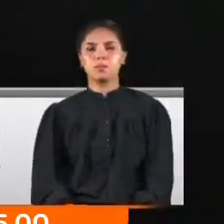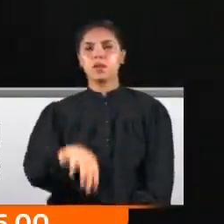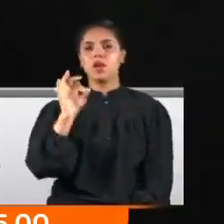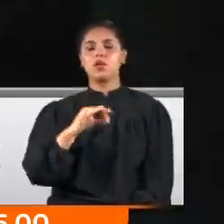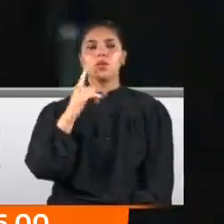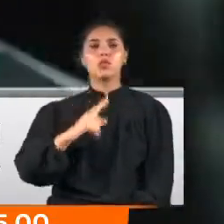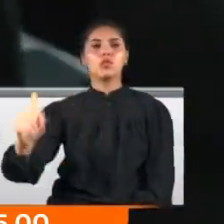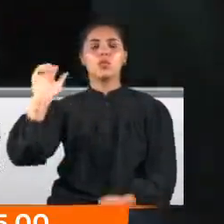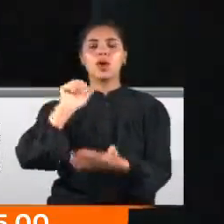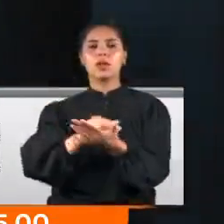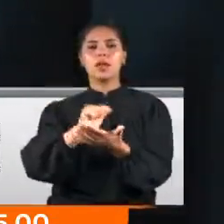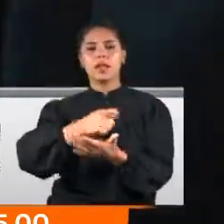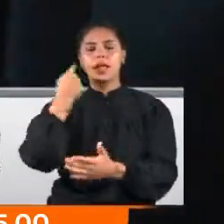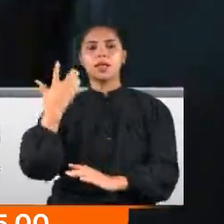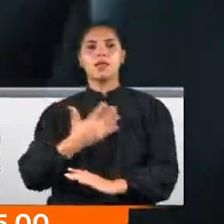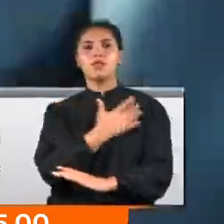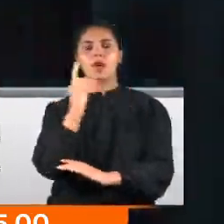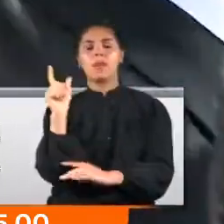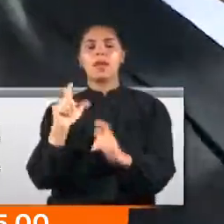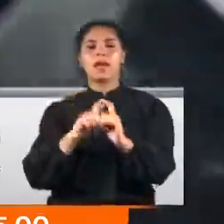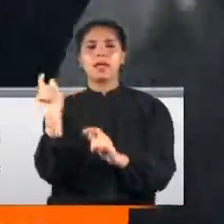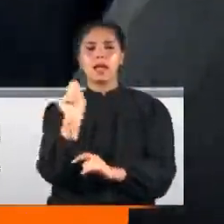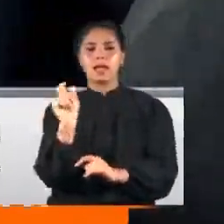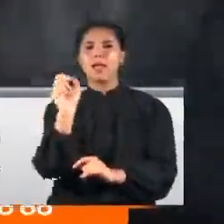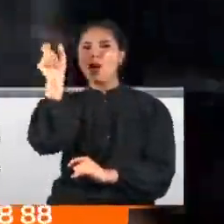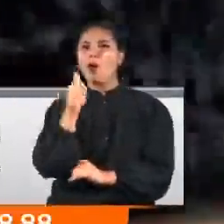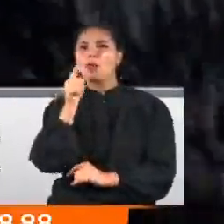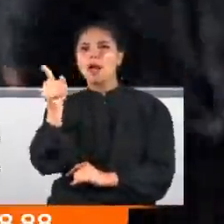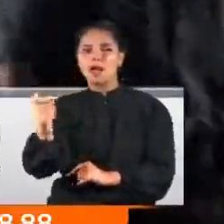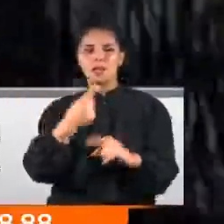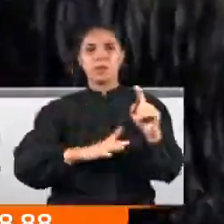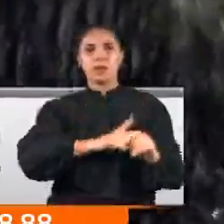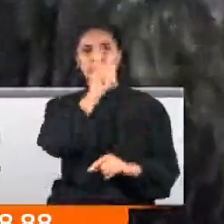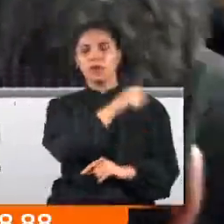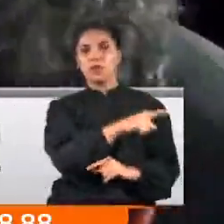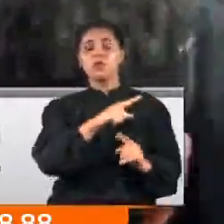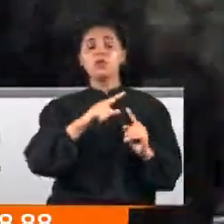Cumhuriyet Gazetesi'nin eski CHP Genel Sekreteri Önder Sav'ın Kılıçdaroğlu'nun görev